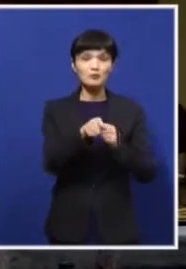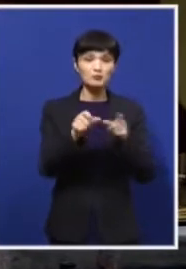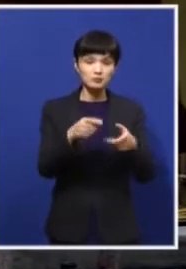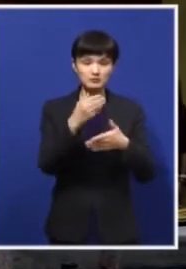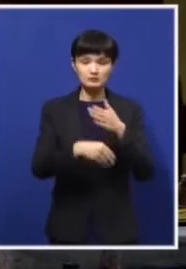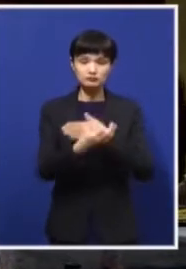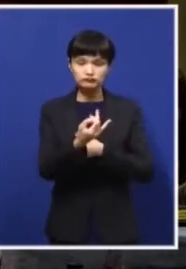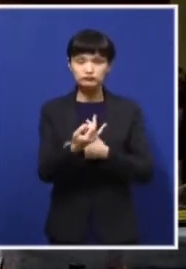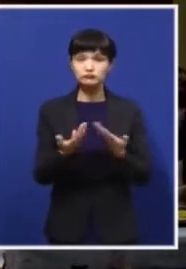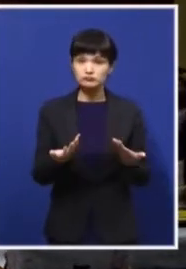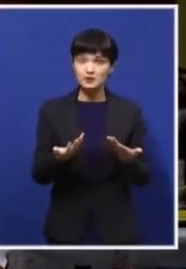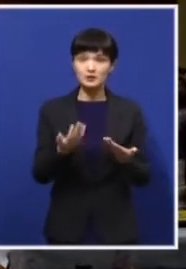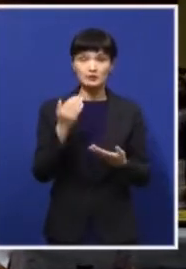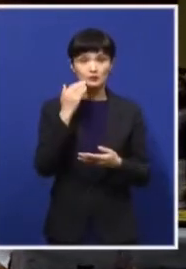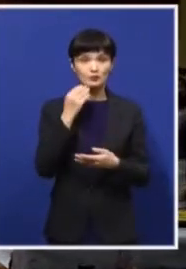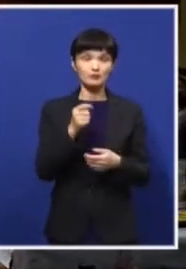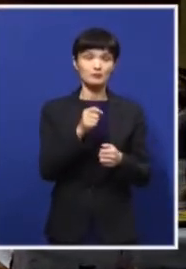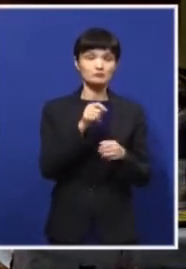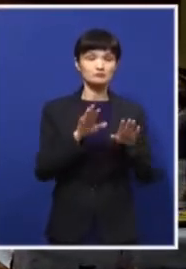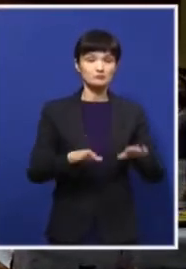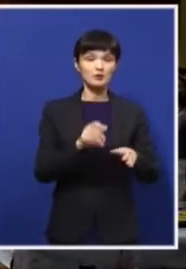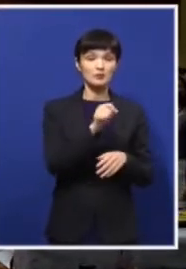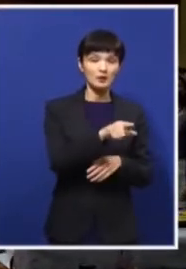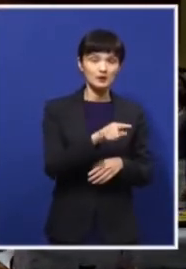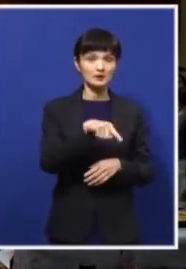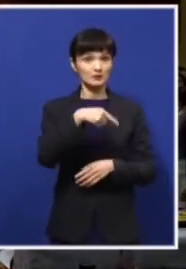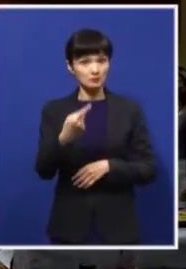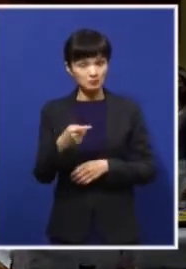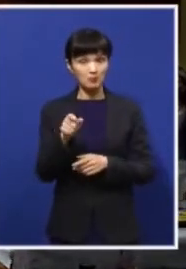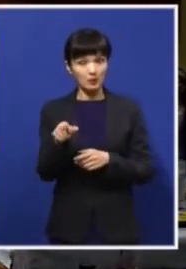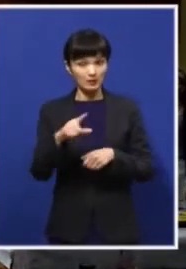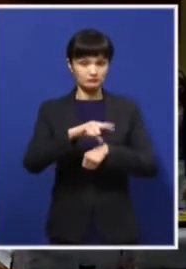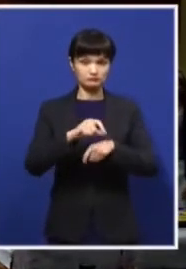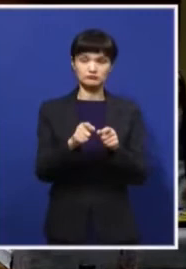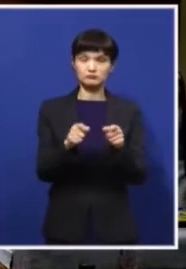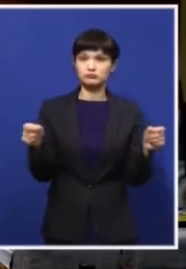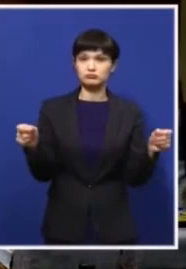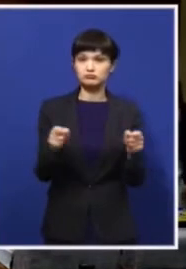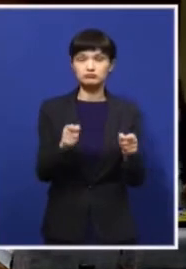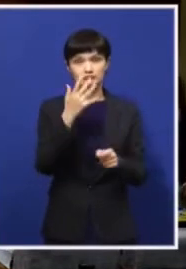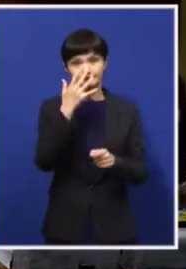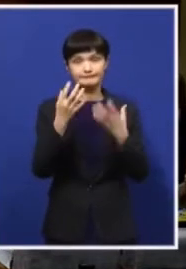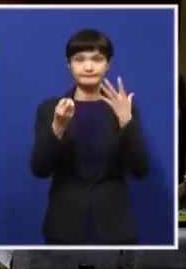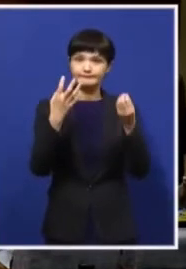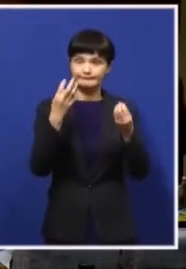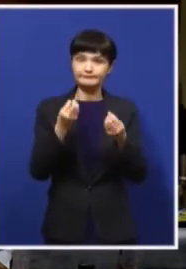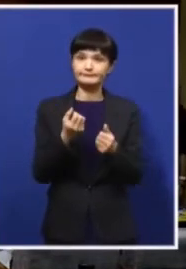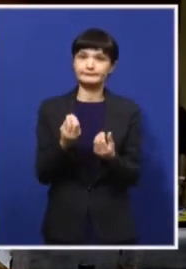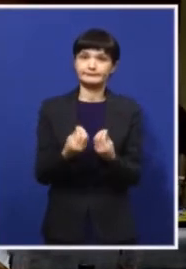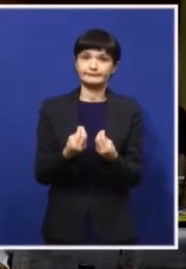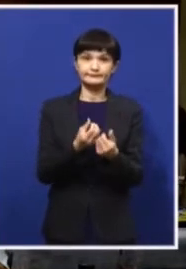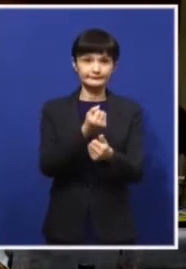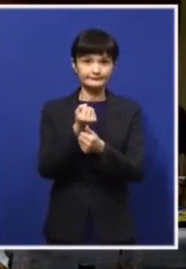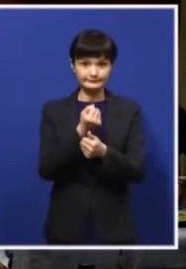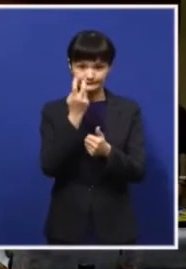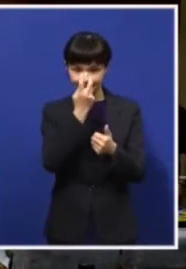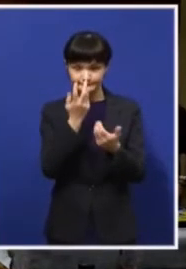较久嘛，那民众可能记不起来我到底消费了剩多少余额，这部分要怎么去查询这样。然